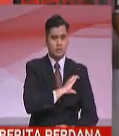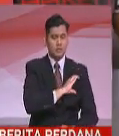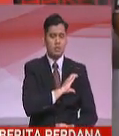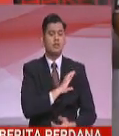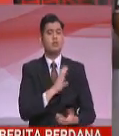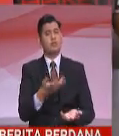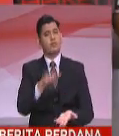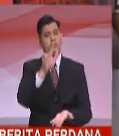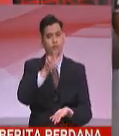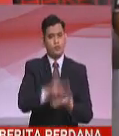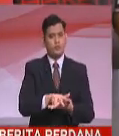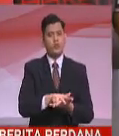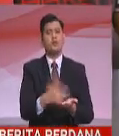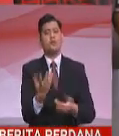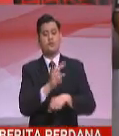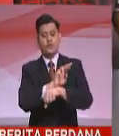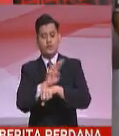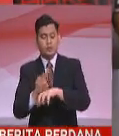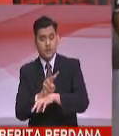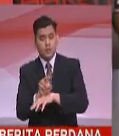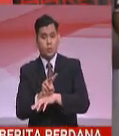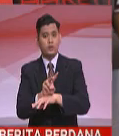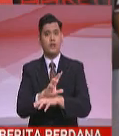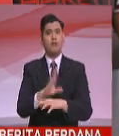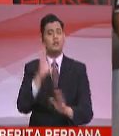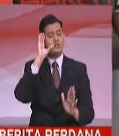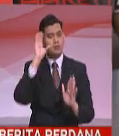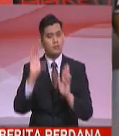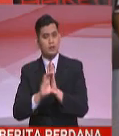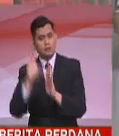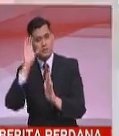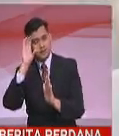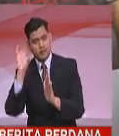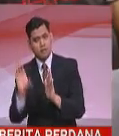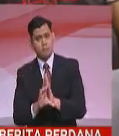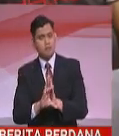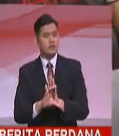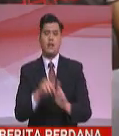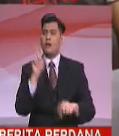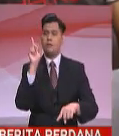berkenaan, bukannya sewenang-wenangnya menyebarkannya.